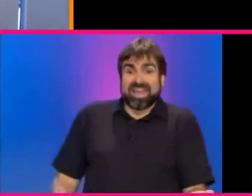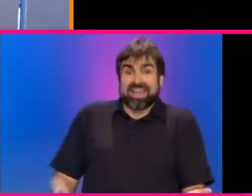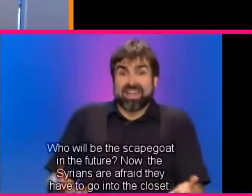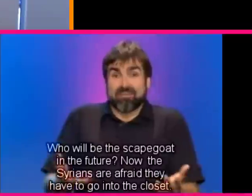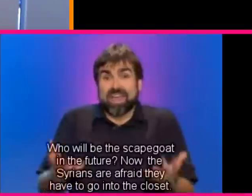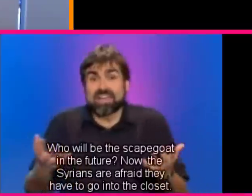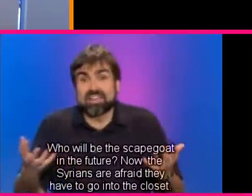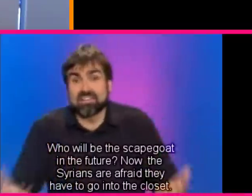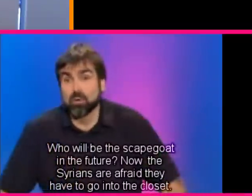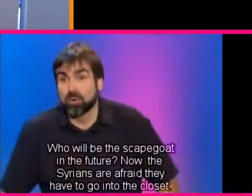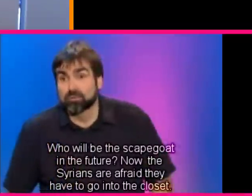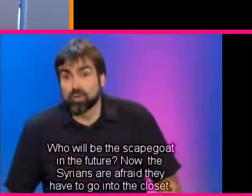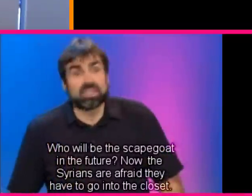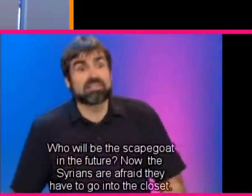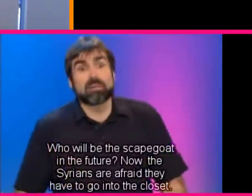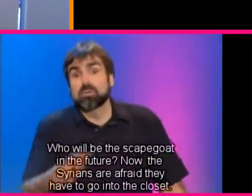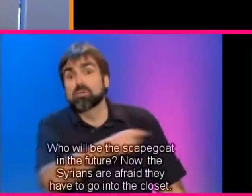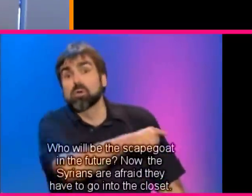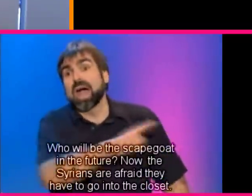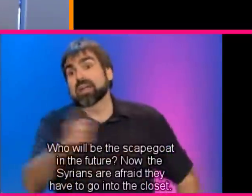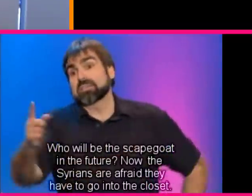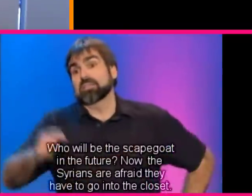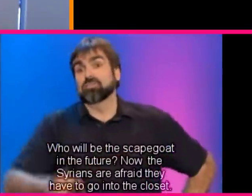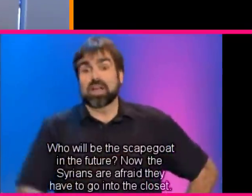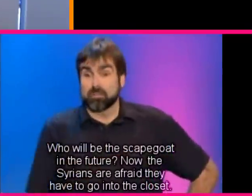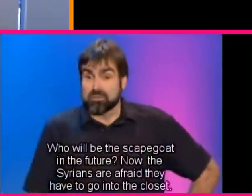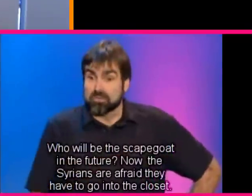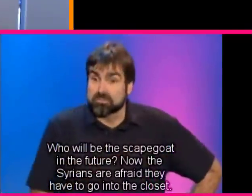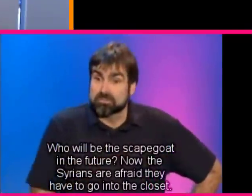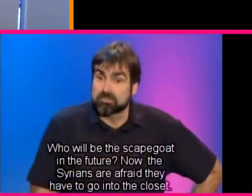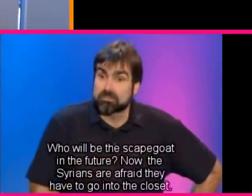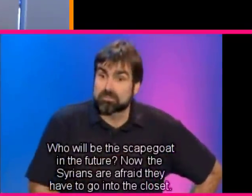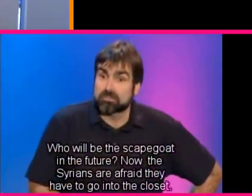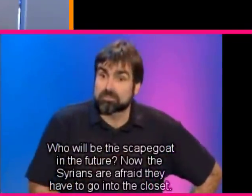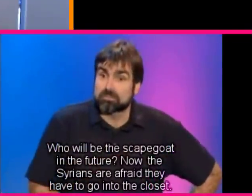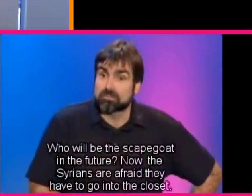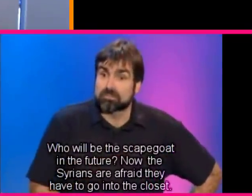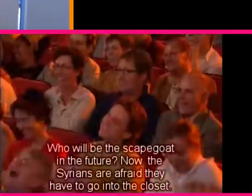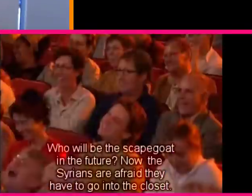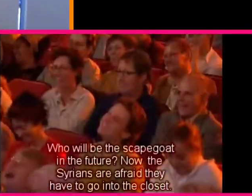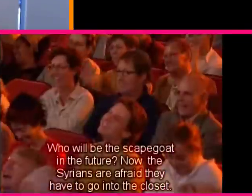wer ist jetzt hip hop schuld jetzt haben die schüler angst dass den schrank müssen